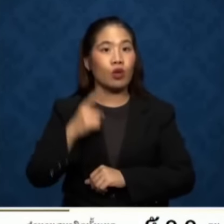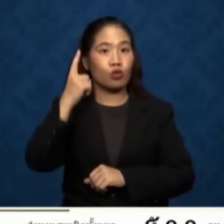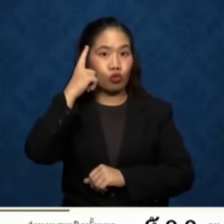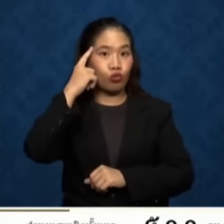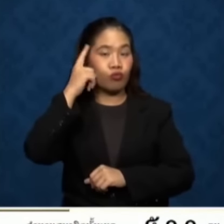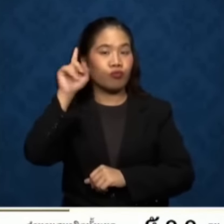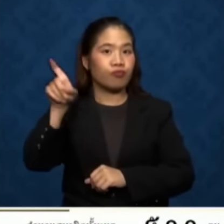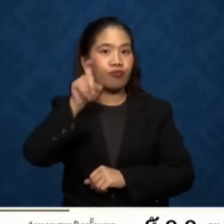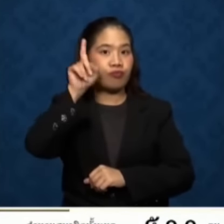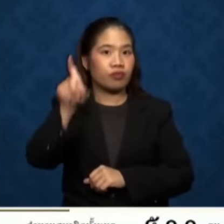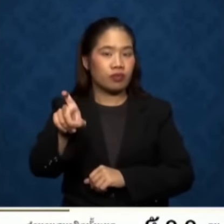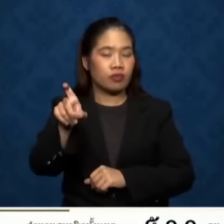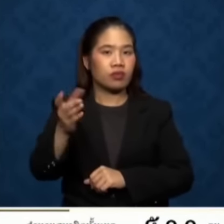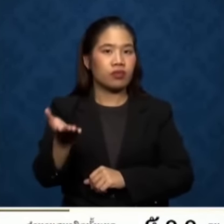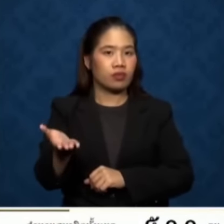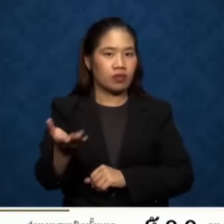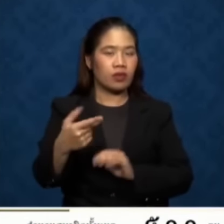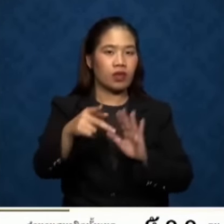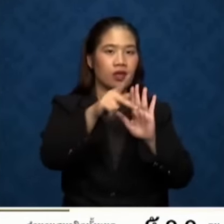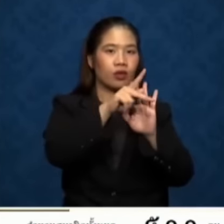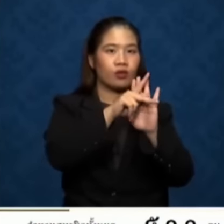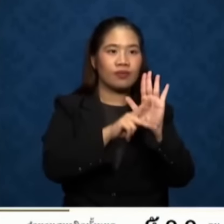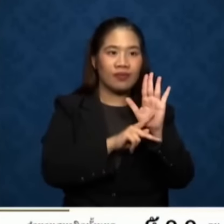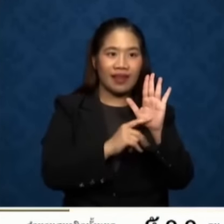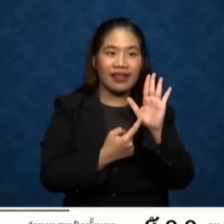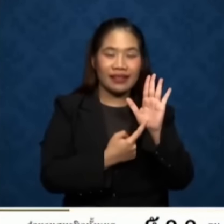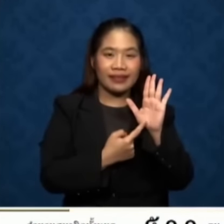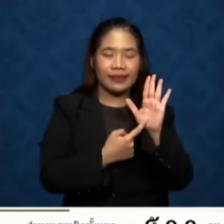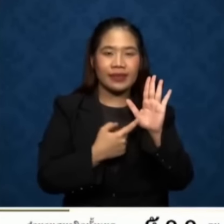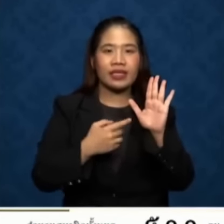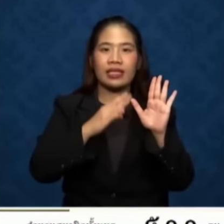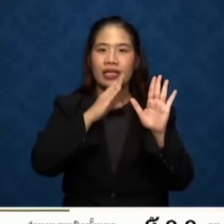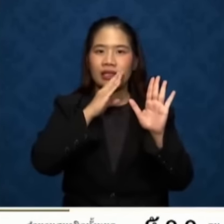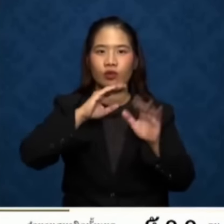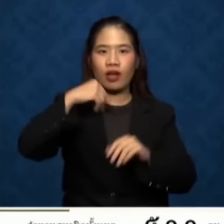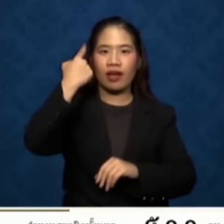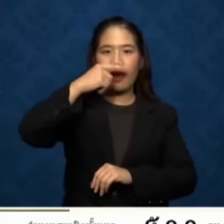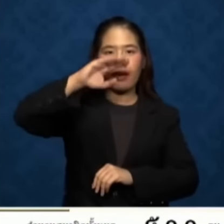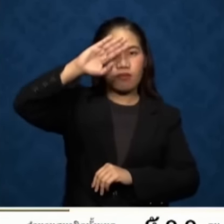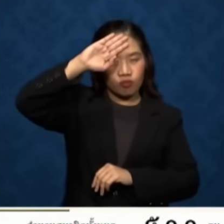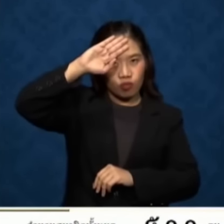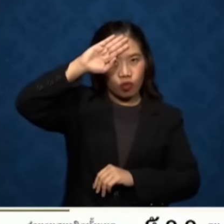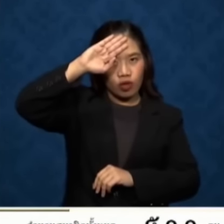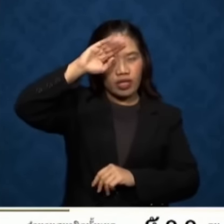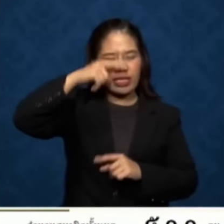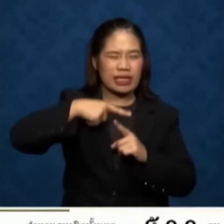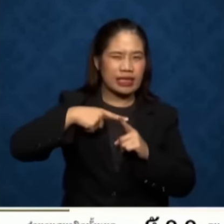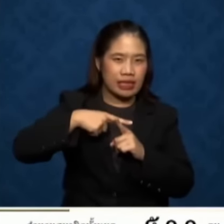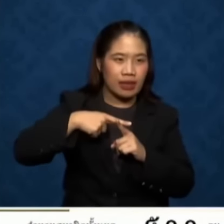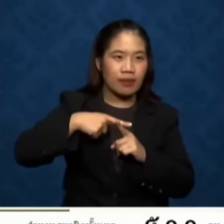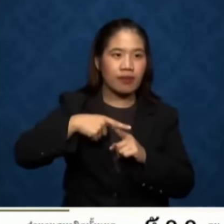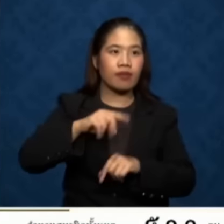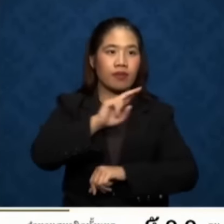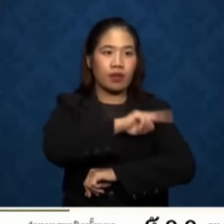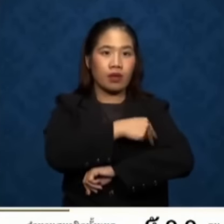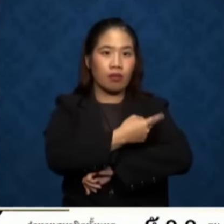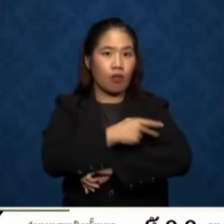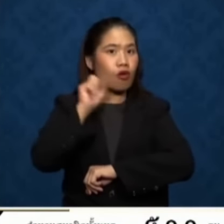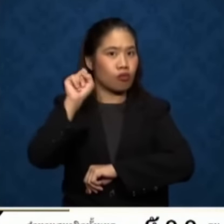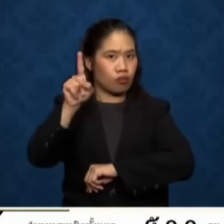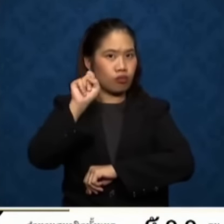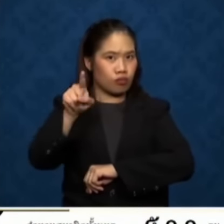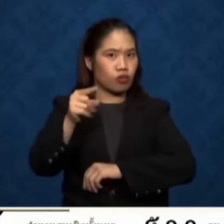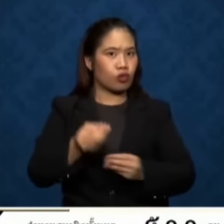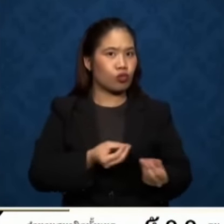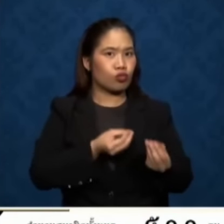าในกฎหมายเนี่ยเมื่อเวลาเจ็บป่วยเนี่ยเขาให้ส่งแพทย์โดยเร็วนะ